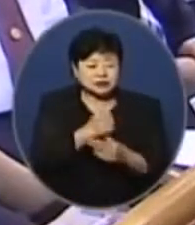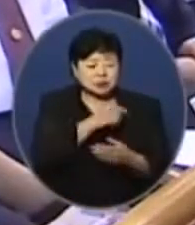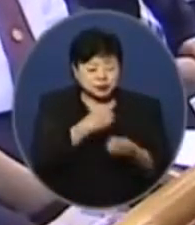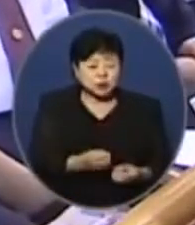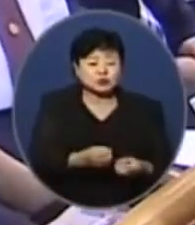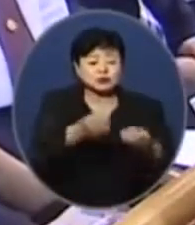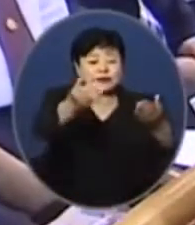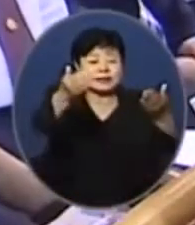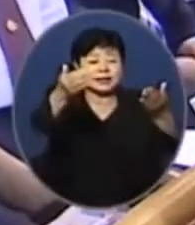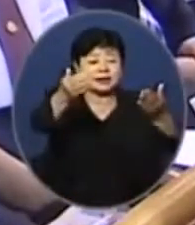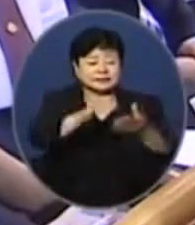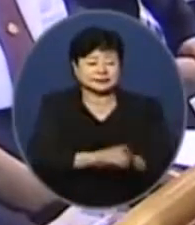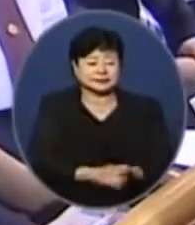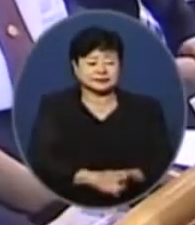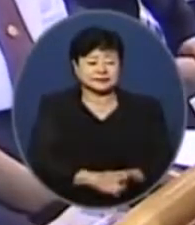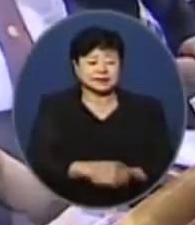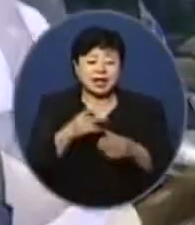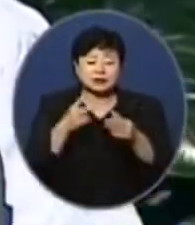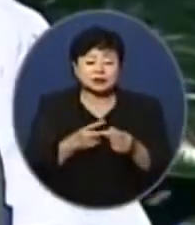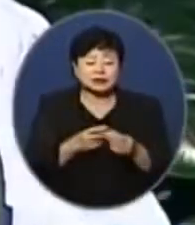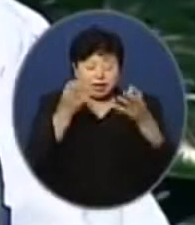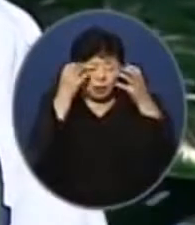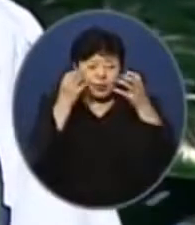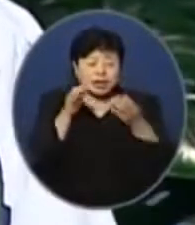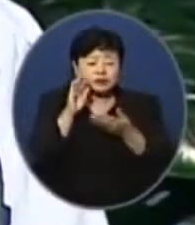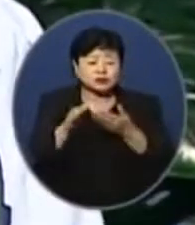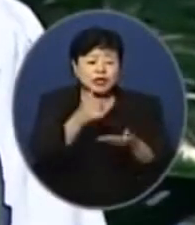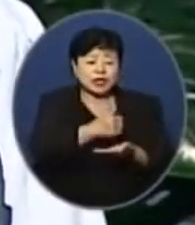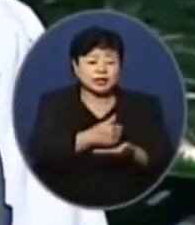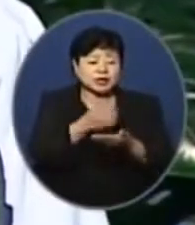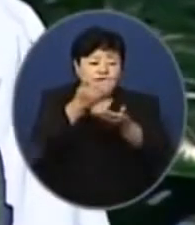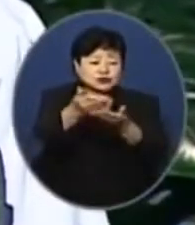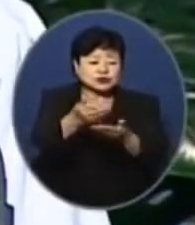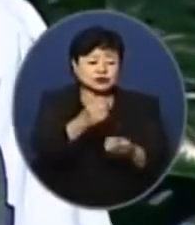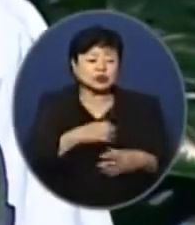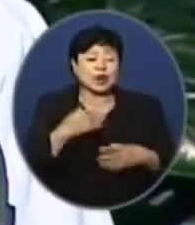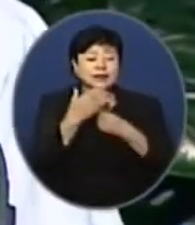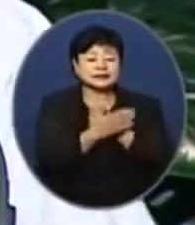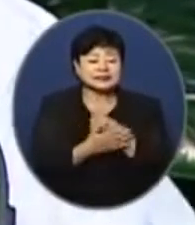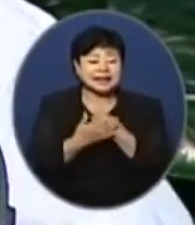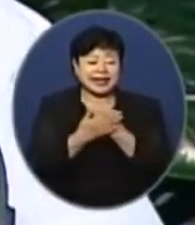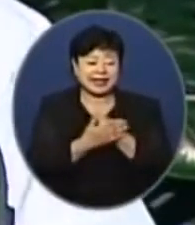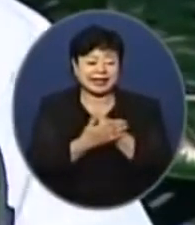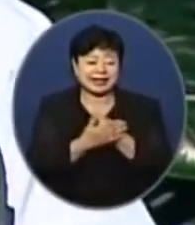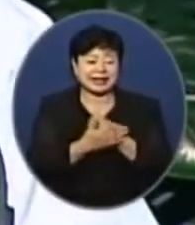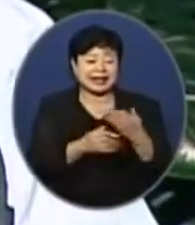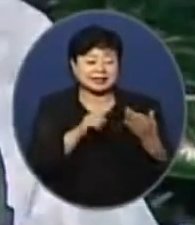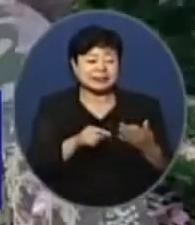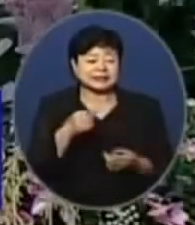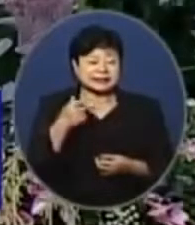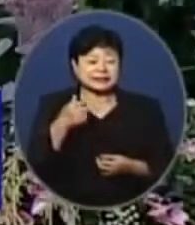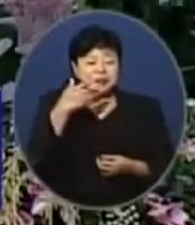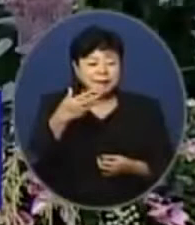주님으로 축원합니다. 둘째로 고난 중에 주시는 놀란 은혜에 대해서 생각해 보기 원합니다. 18장 7절로